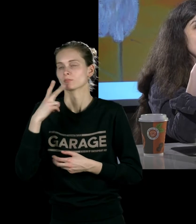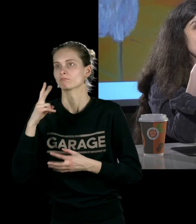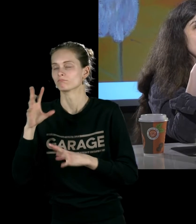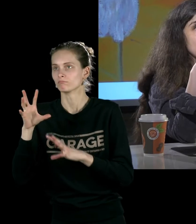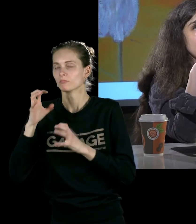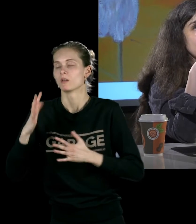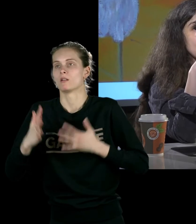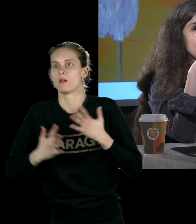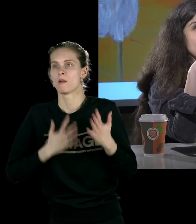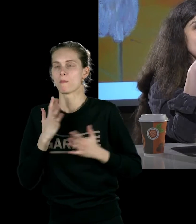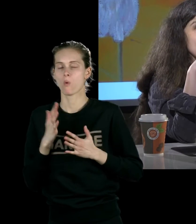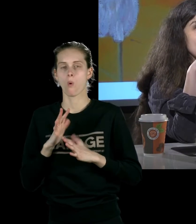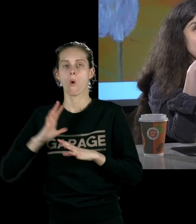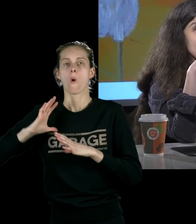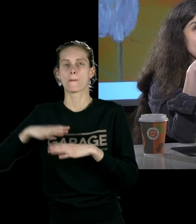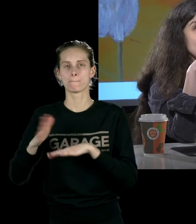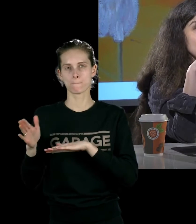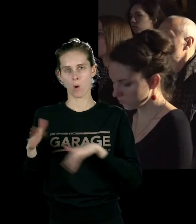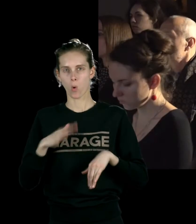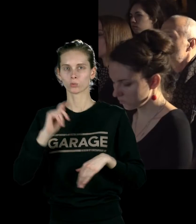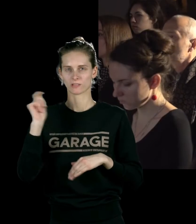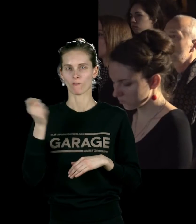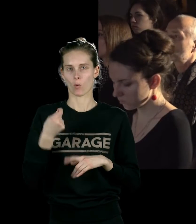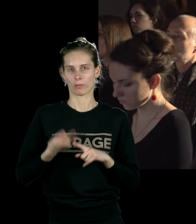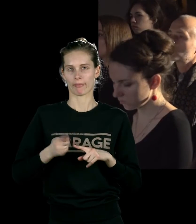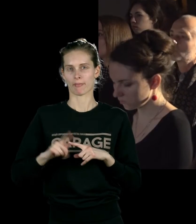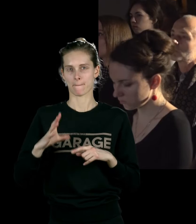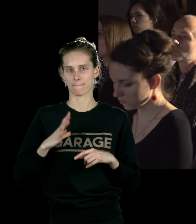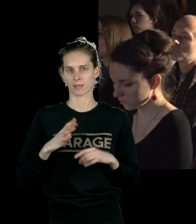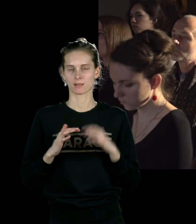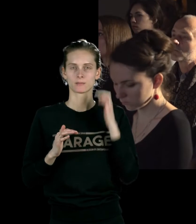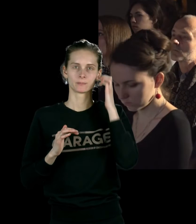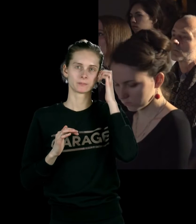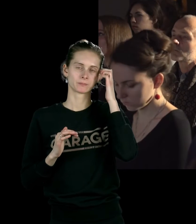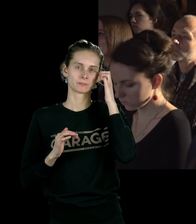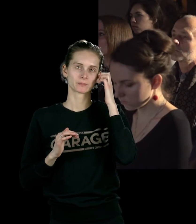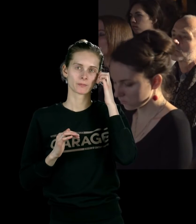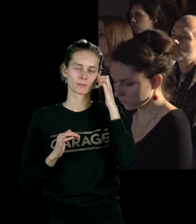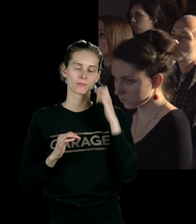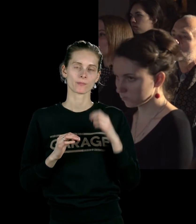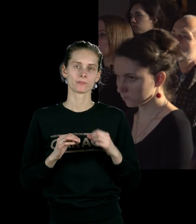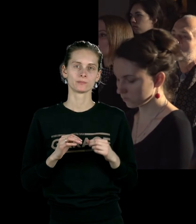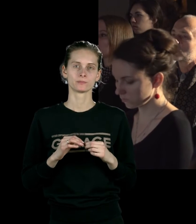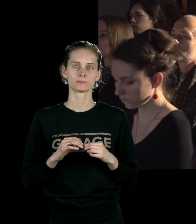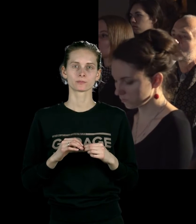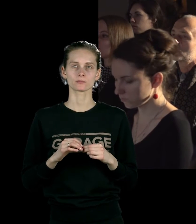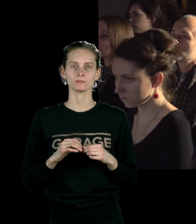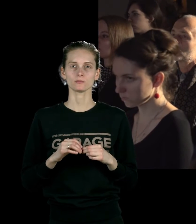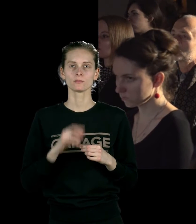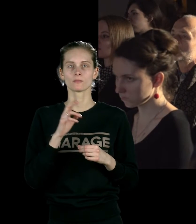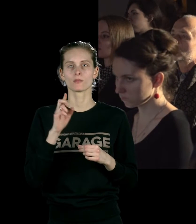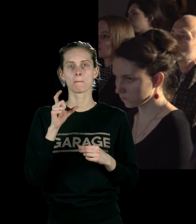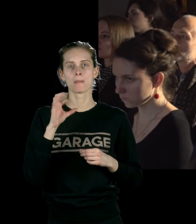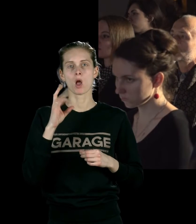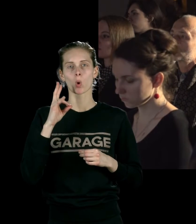опыт Второй мировой войны, через который прошла вся Европа и прошел и сам Бэкон, который жил в Лондоне, в это время как бы был